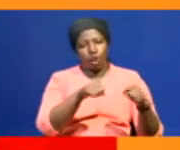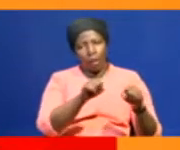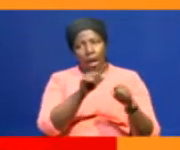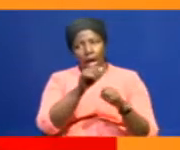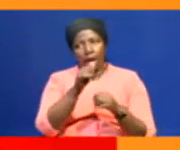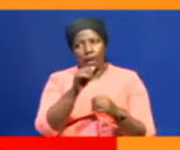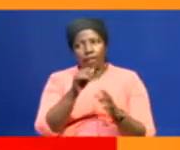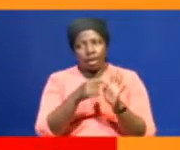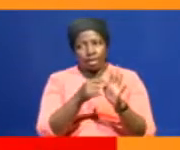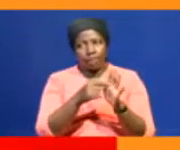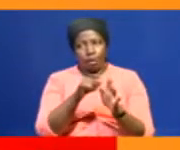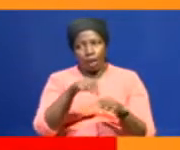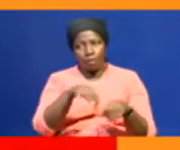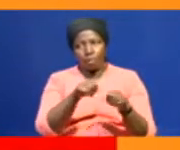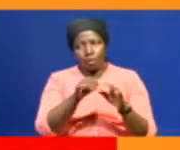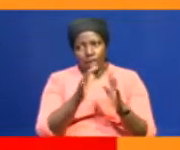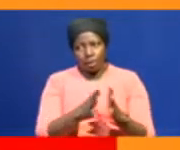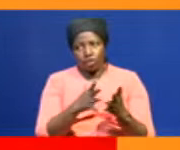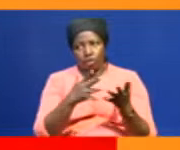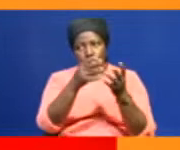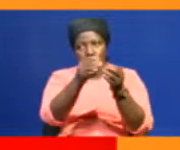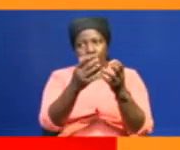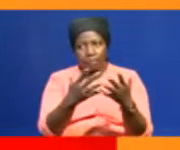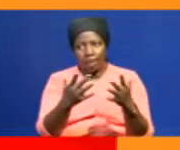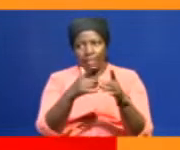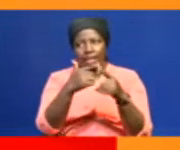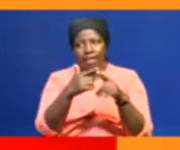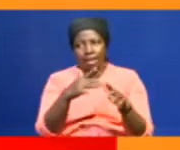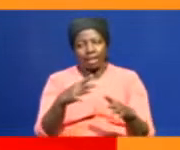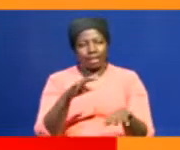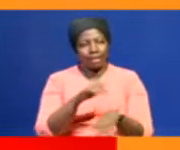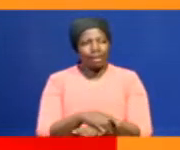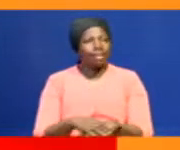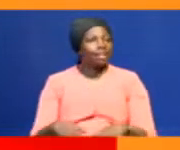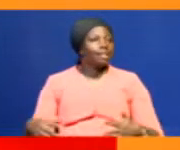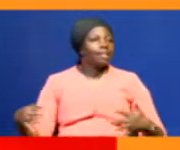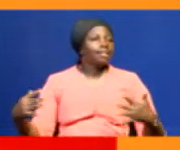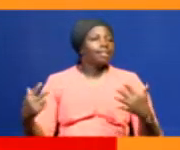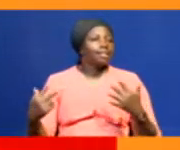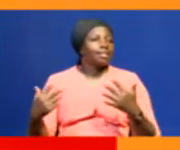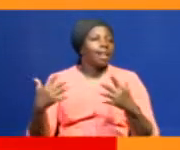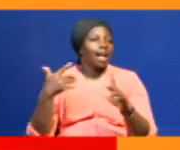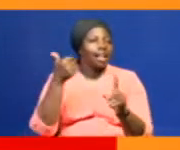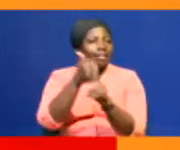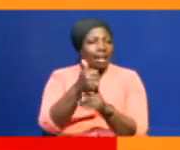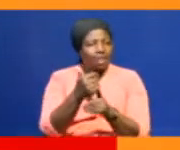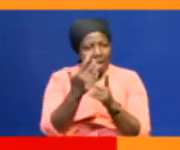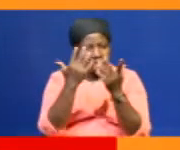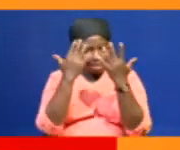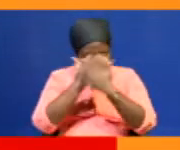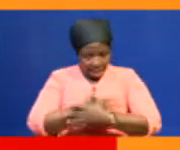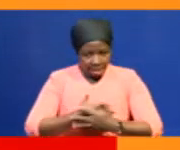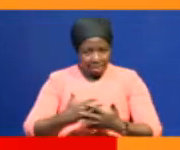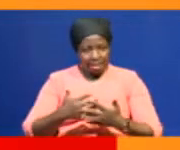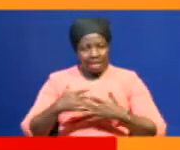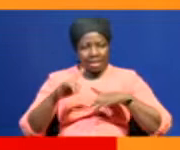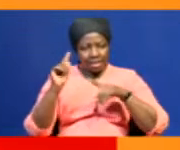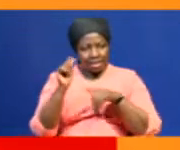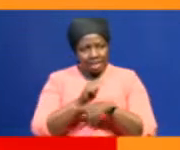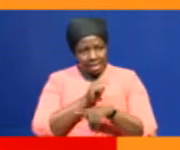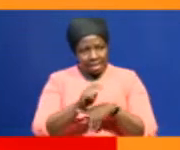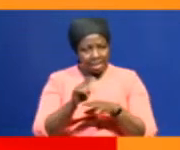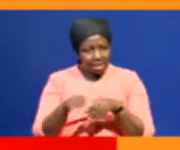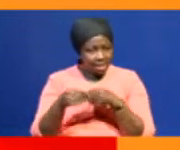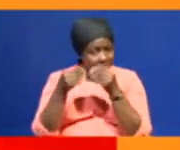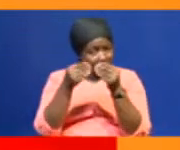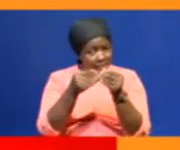bodaboda alikuwa anaenda mahali akakuwa attacked pengine hizo safari za usiku. Mafunzo yanayotolewa kwao ya jinsi